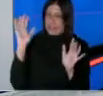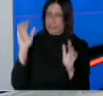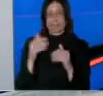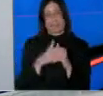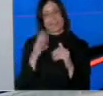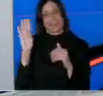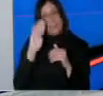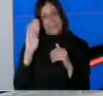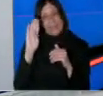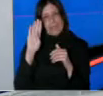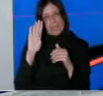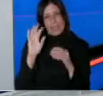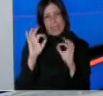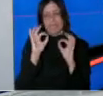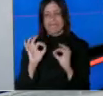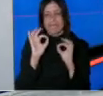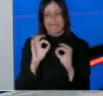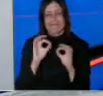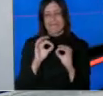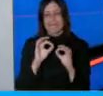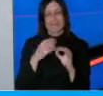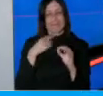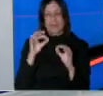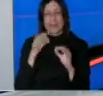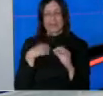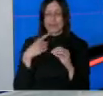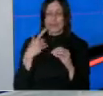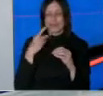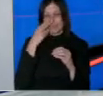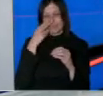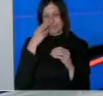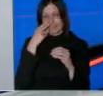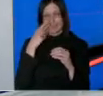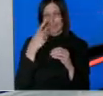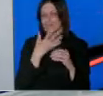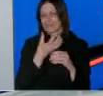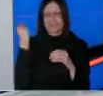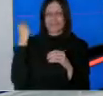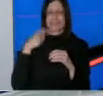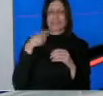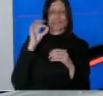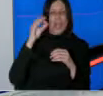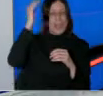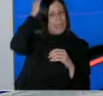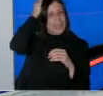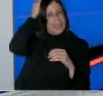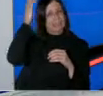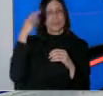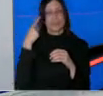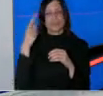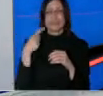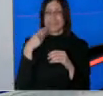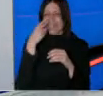הרי נתניהו הולך ביג טיים על הראש של בנט, אנחנו גם יודעים כמה סנאות יש שם. תגיד לי,